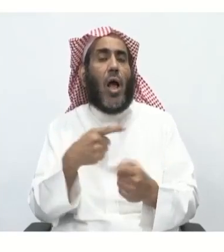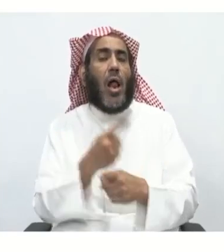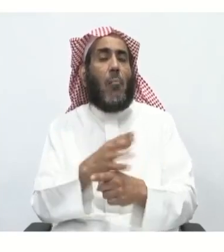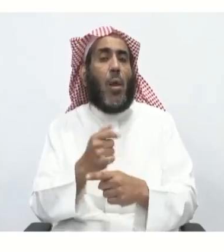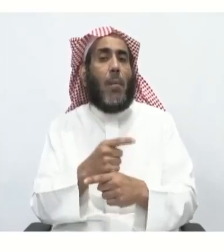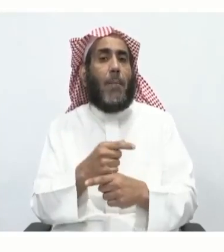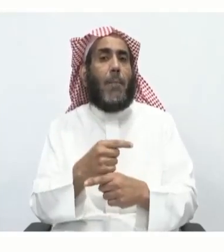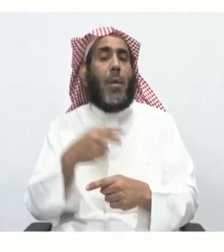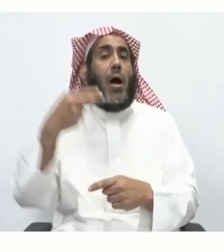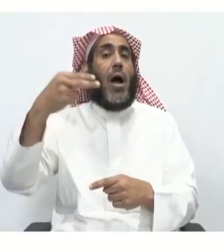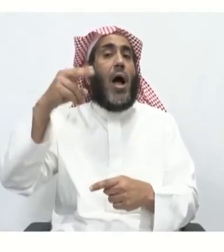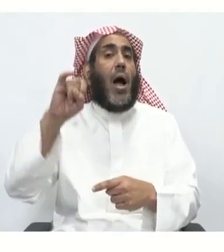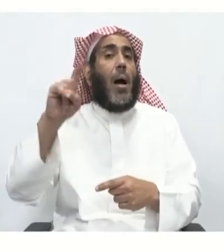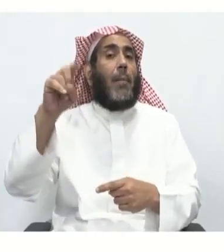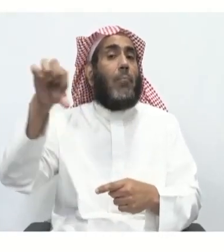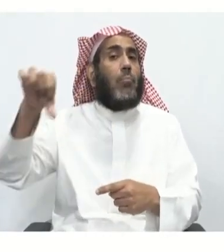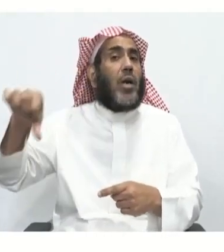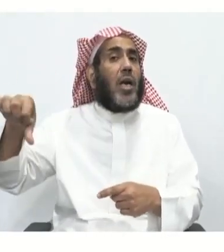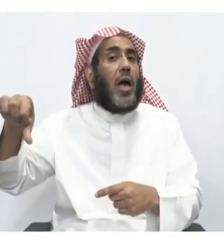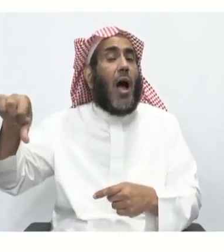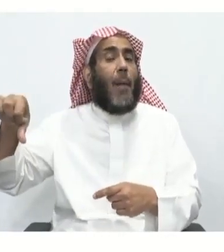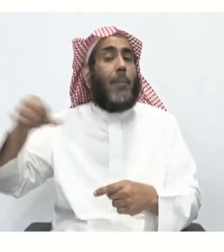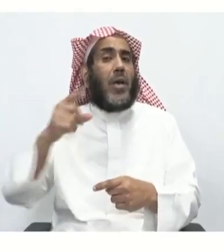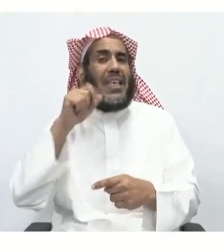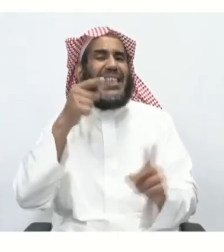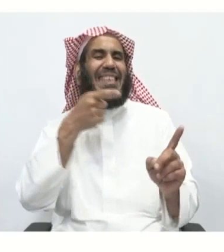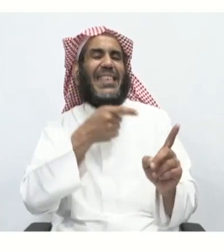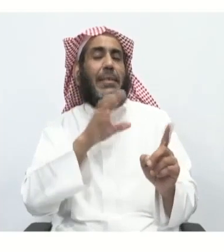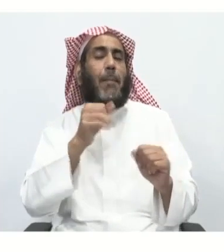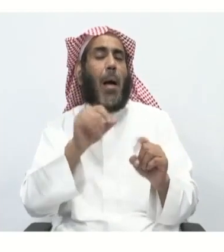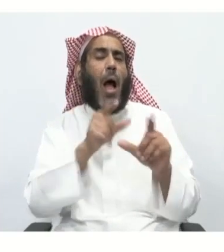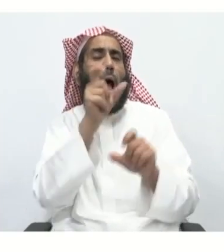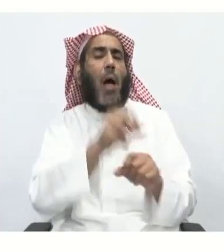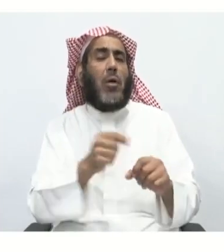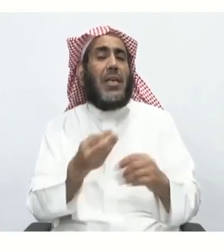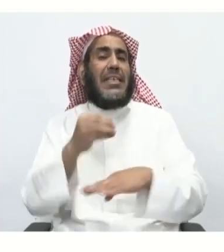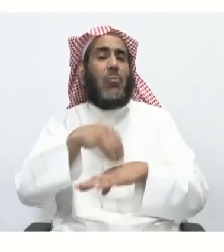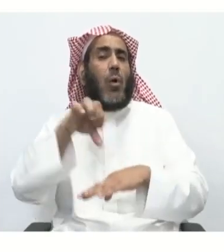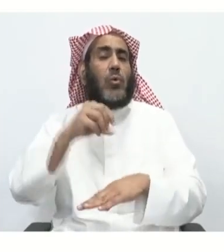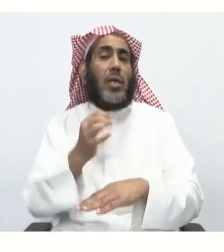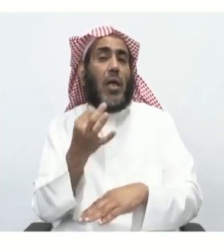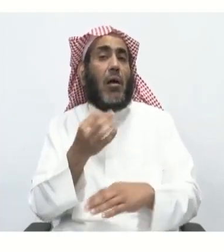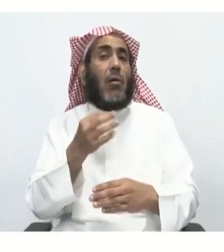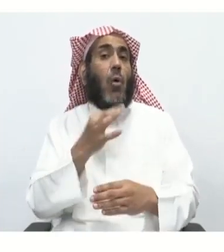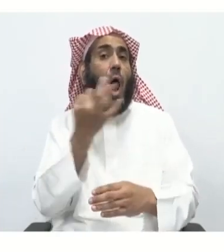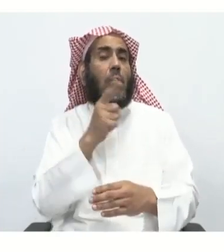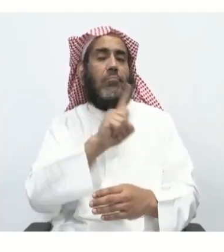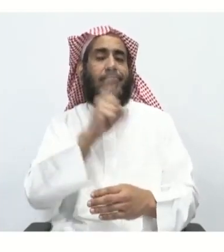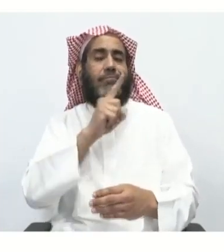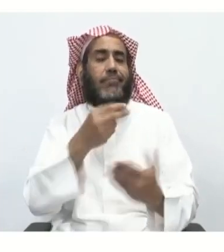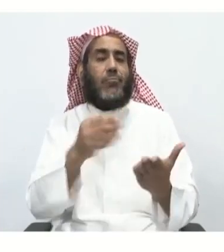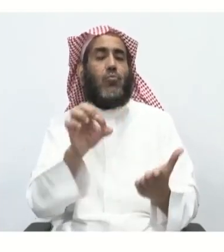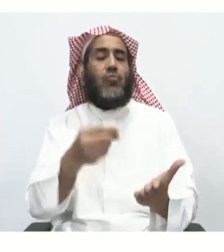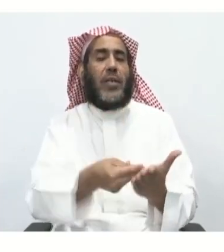قلها عمر احسنت عمر هنا فقط الواو زائده في الخط لا تنطق لا تنطق وانما اتت